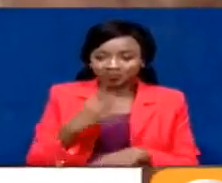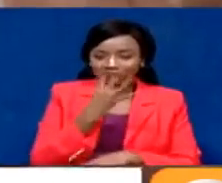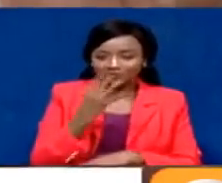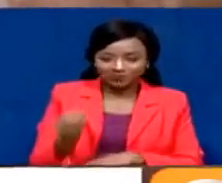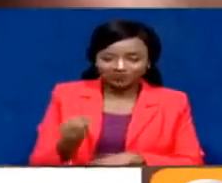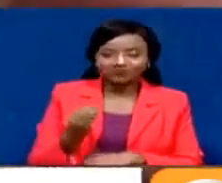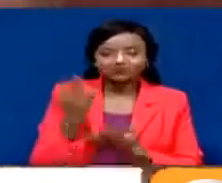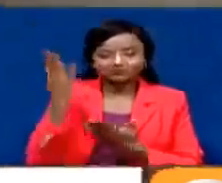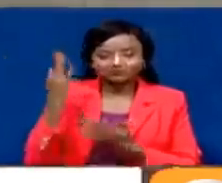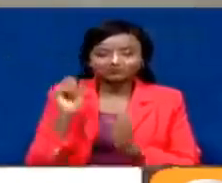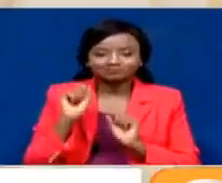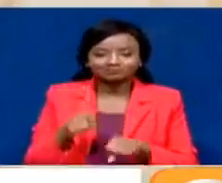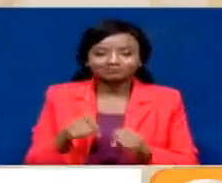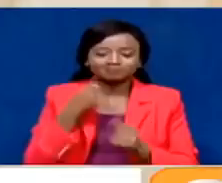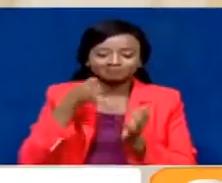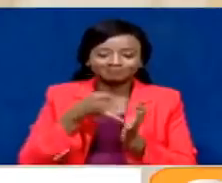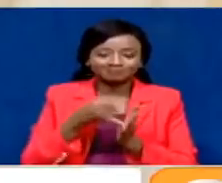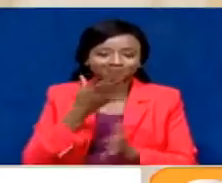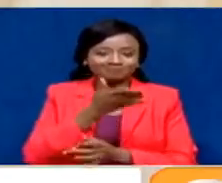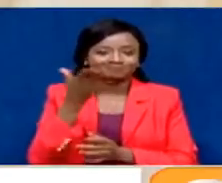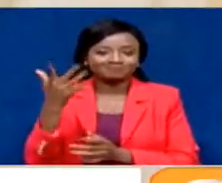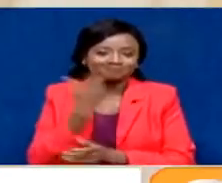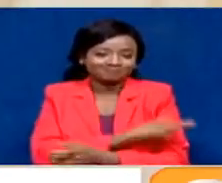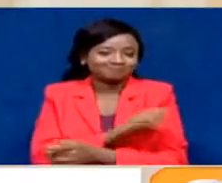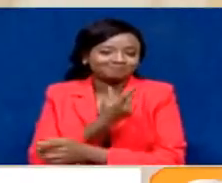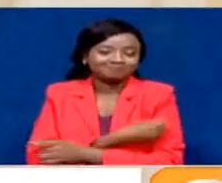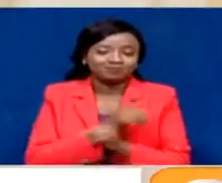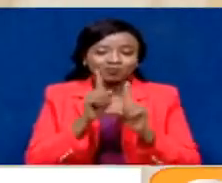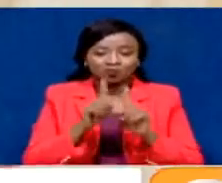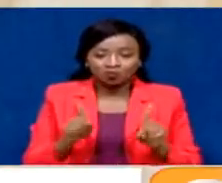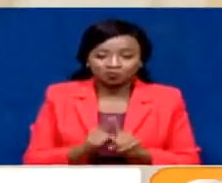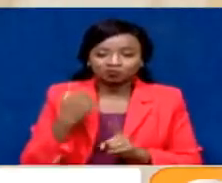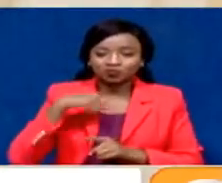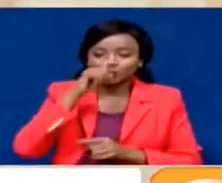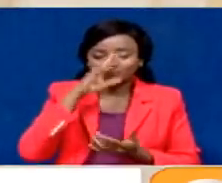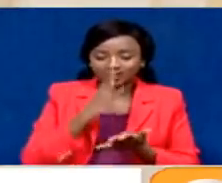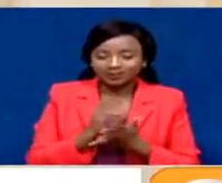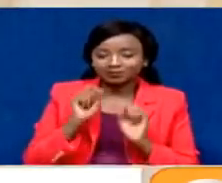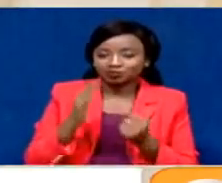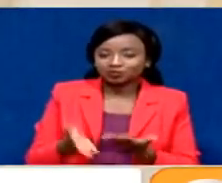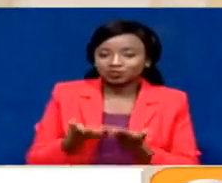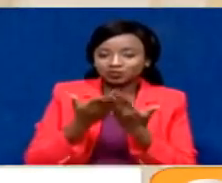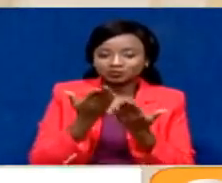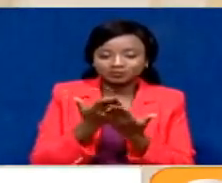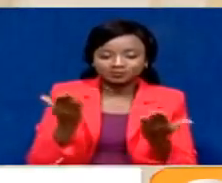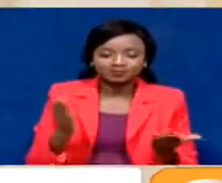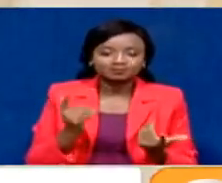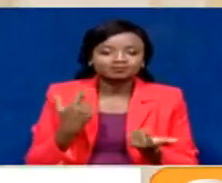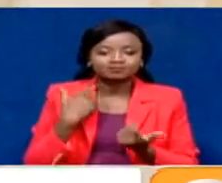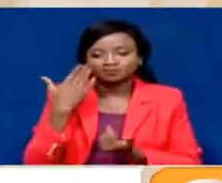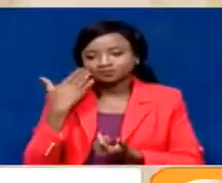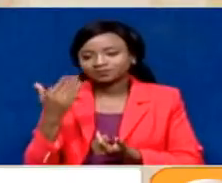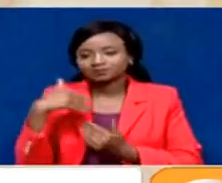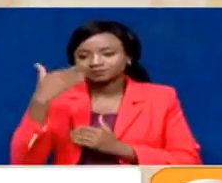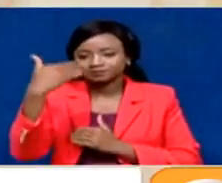wanatarajiwa kushiriki majaribio haya. The injectables we believe will improve your adherence. So your outlook, your